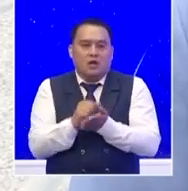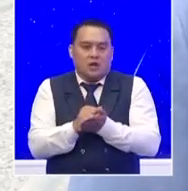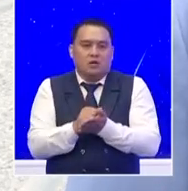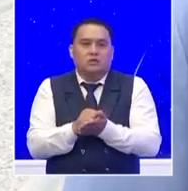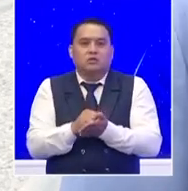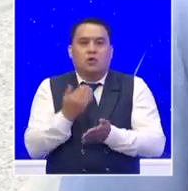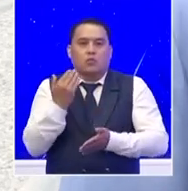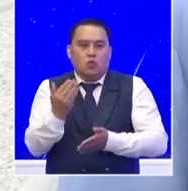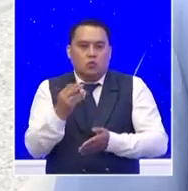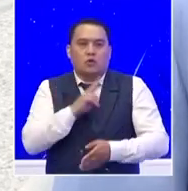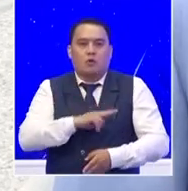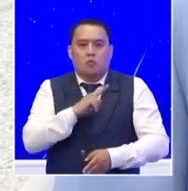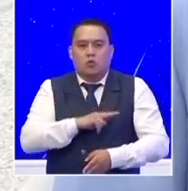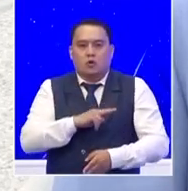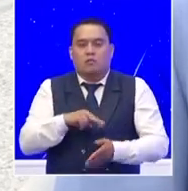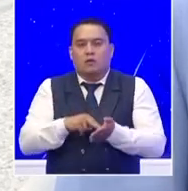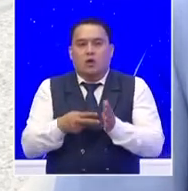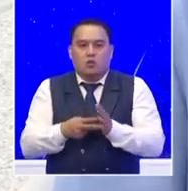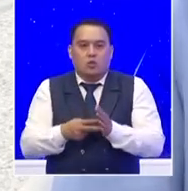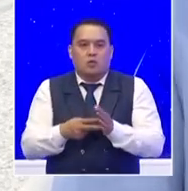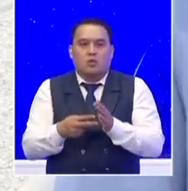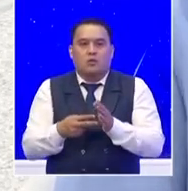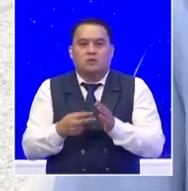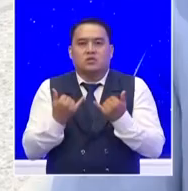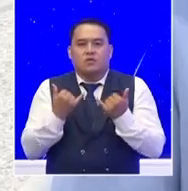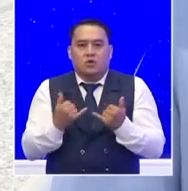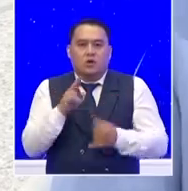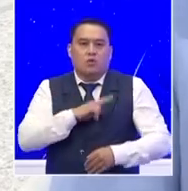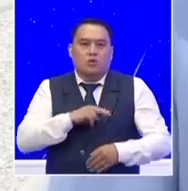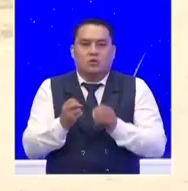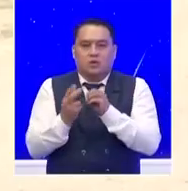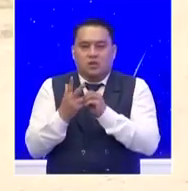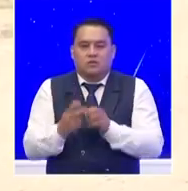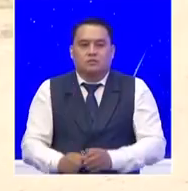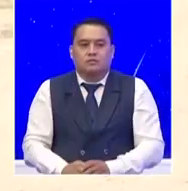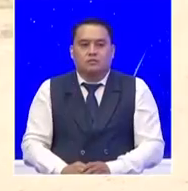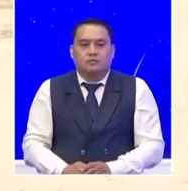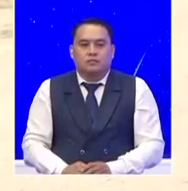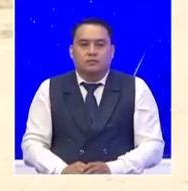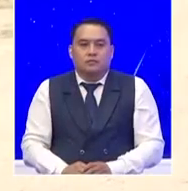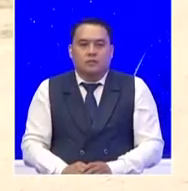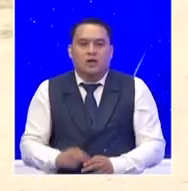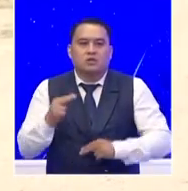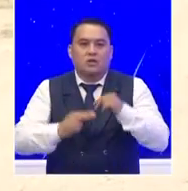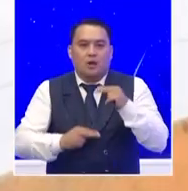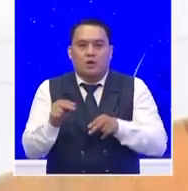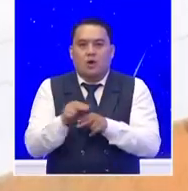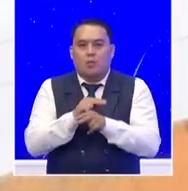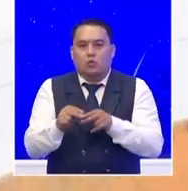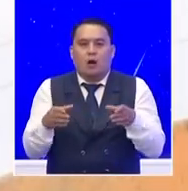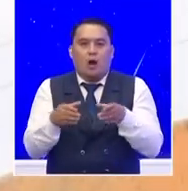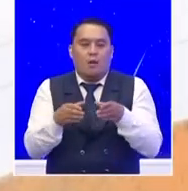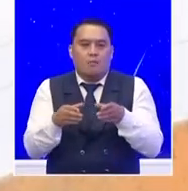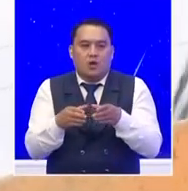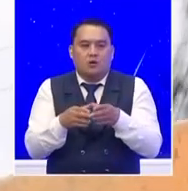карта занятости» работают по плану должно быть 15, сейчас на сегодняшний день работают 13. Беспрецедентная по размаху строительная и ремонтная кампания